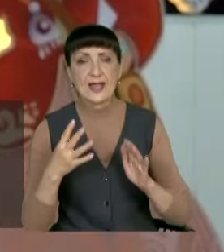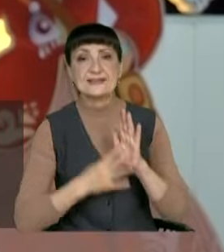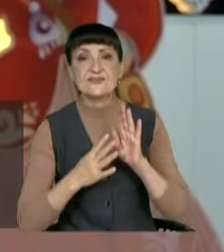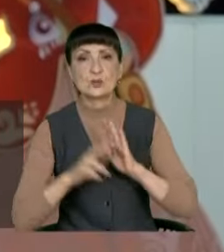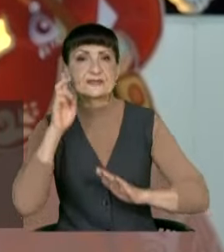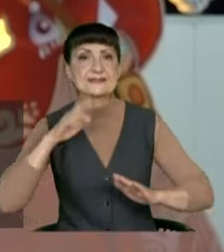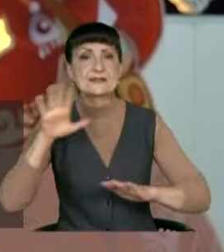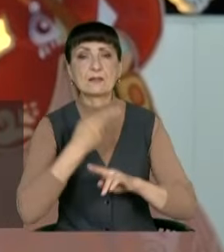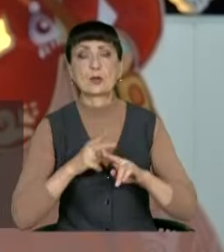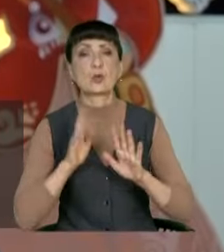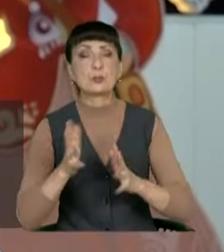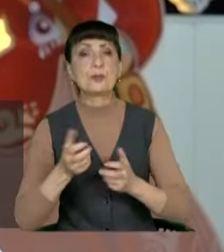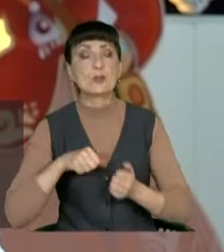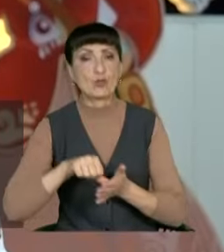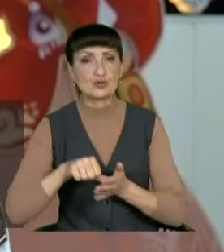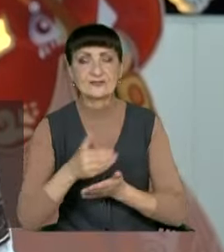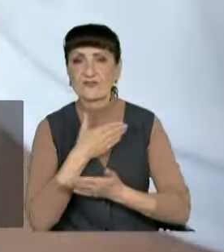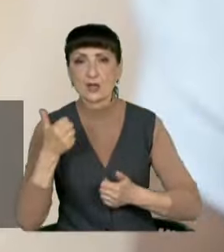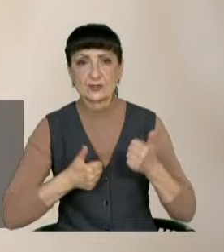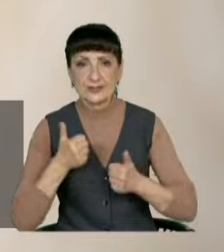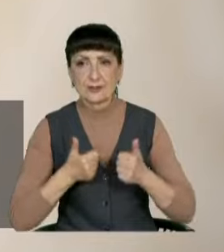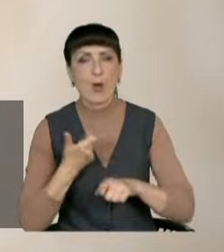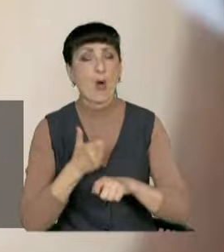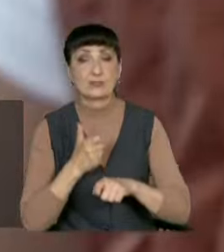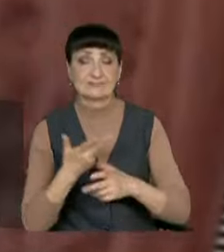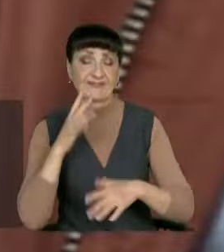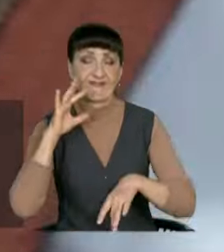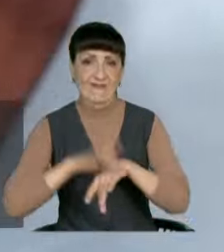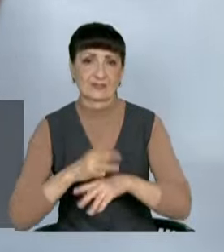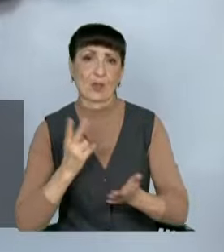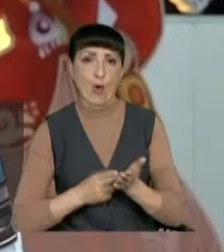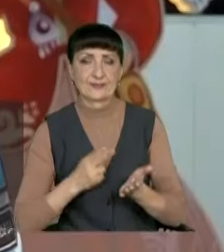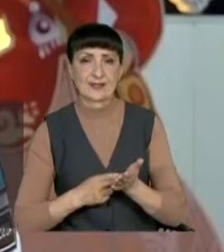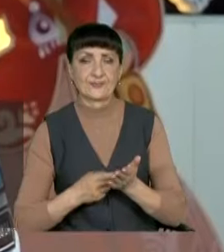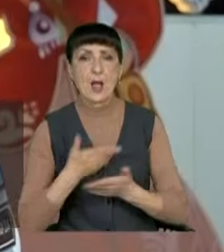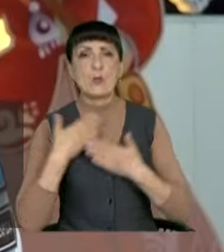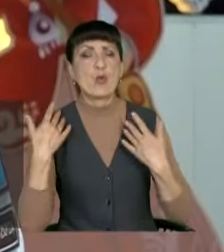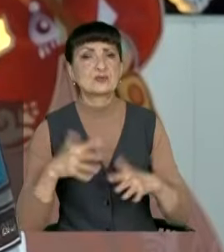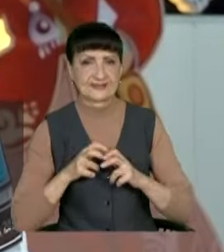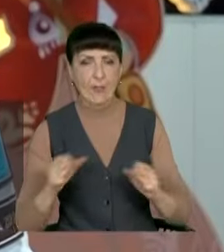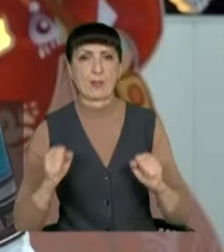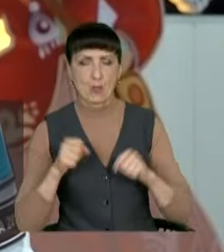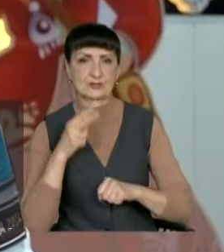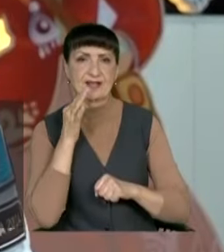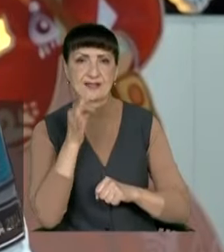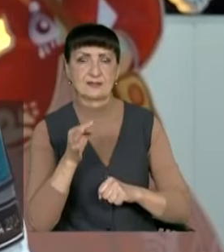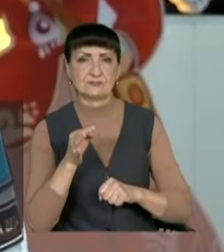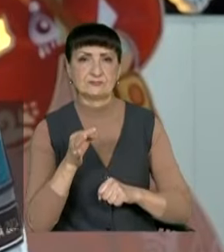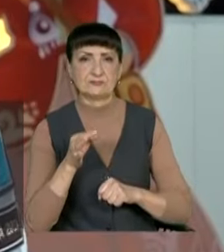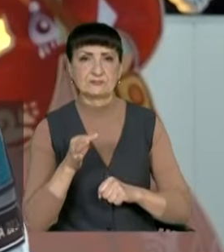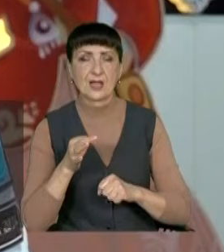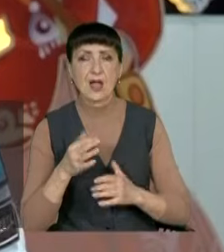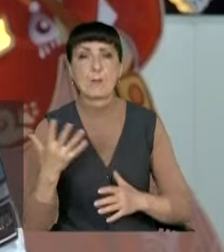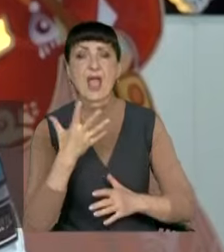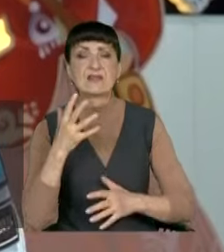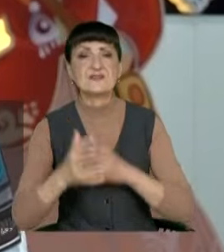которые примут участие в наших играх, очень красноречиво об этом говорят. Мы уже смело можем говорить, что